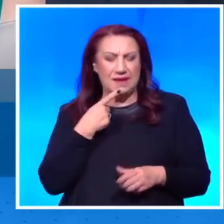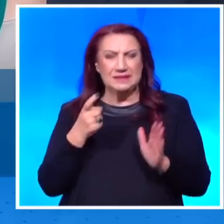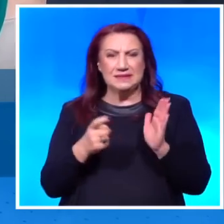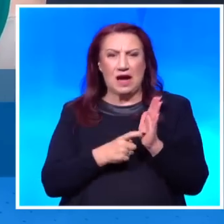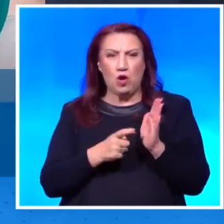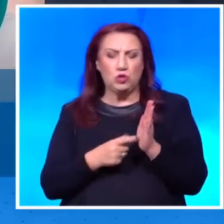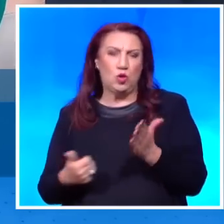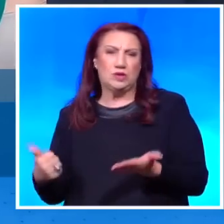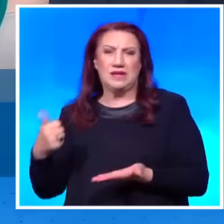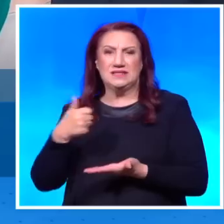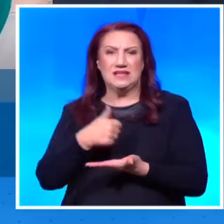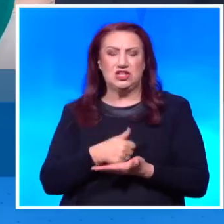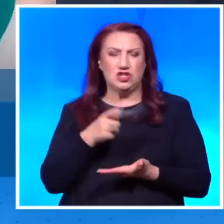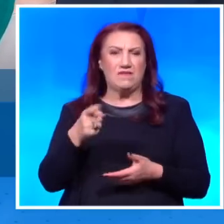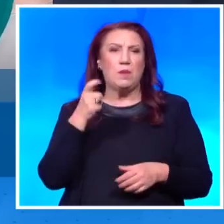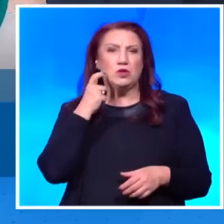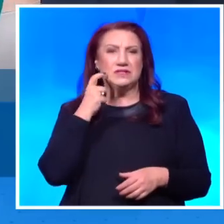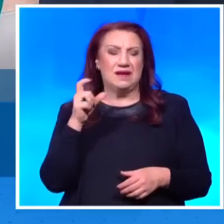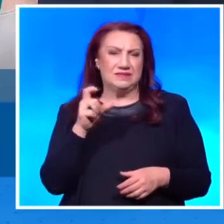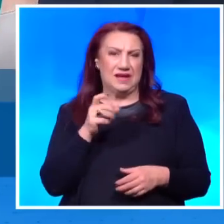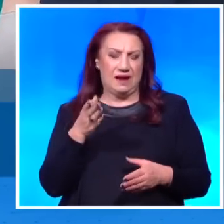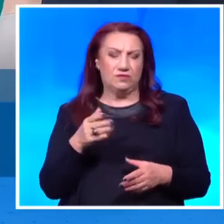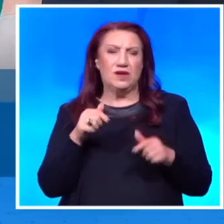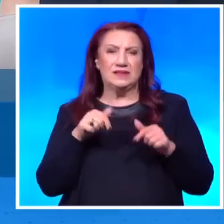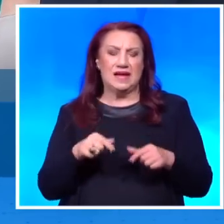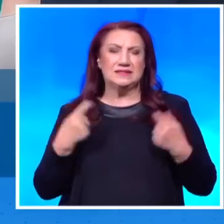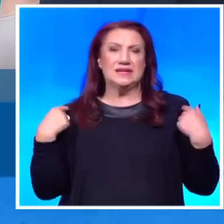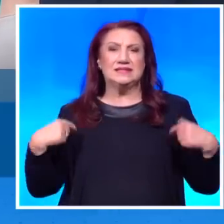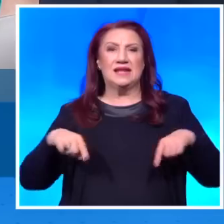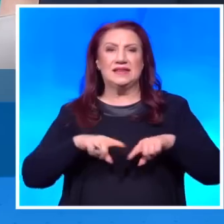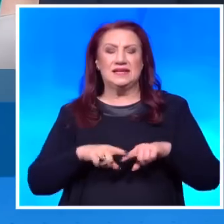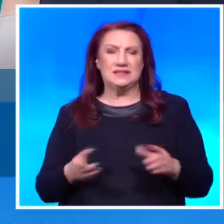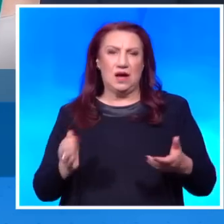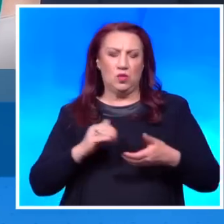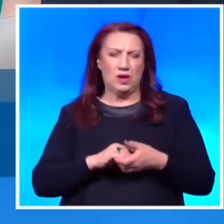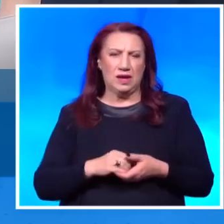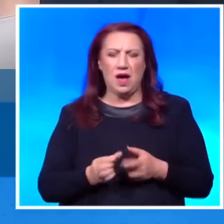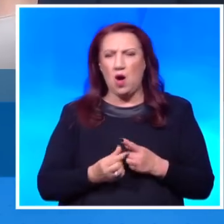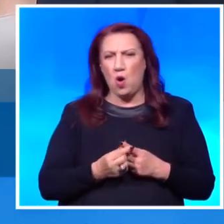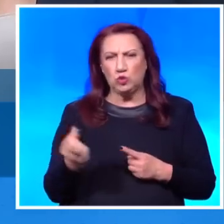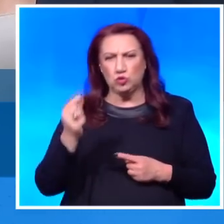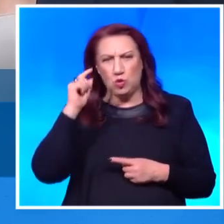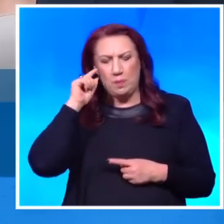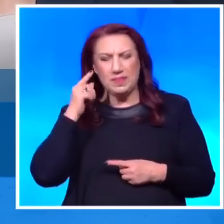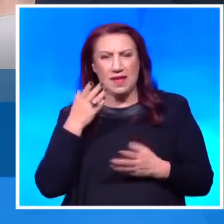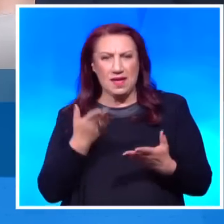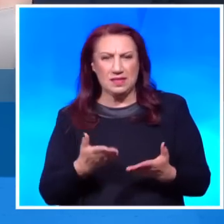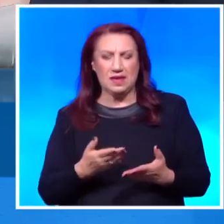Сарафов за изпълняващ функцията главен прокурор. Днес от съдийската колегия излязоха с остра позиция и определиха решението на